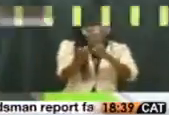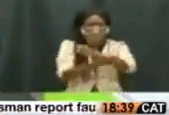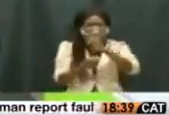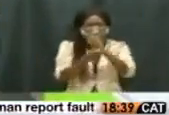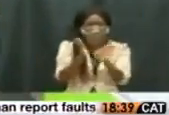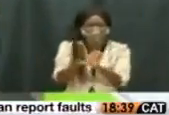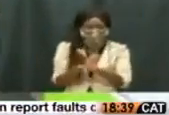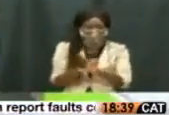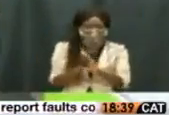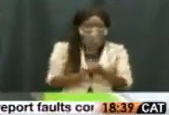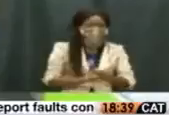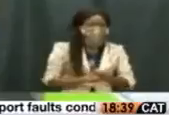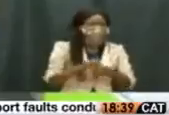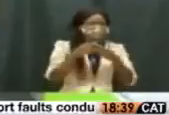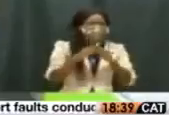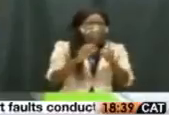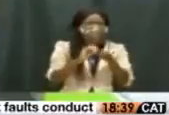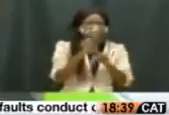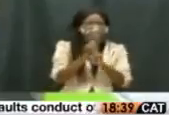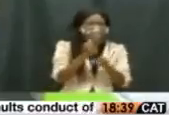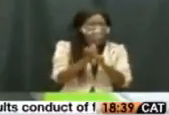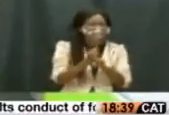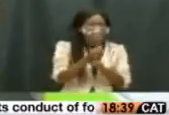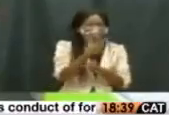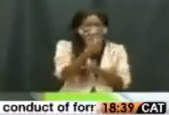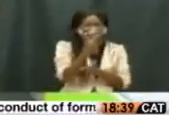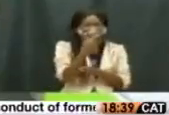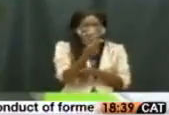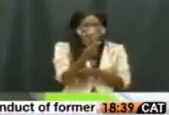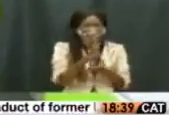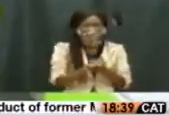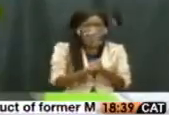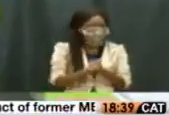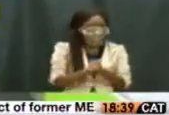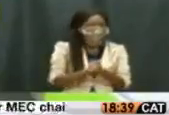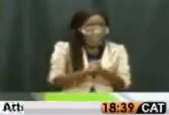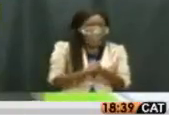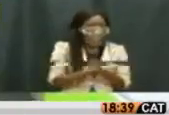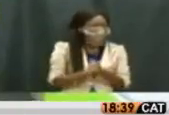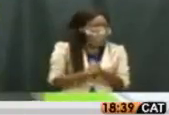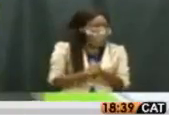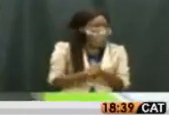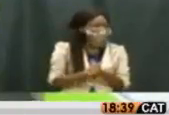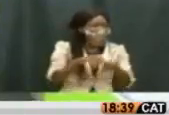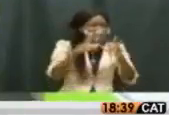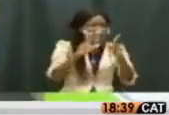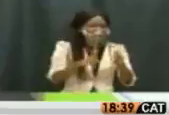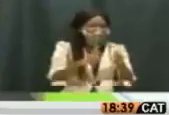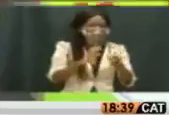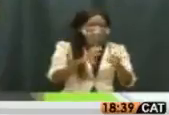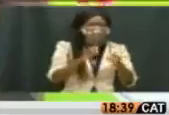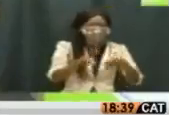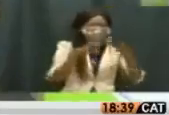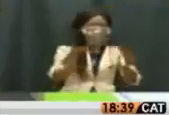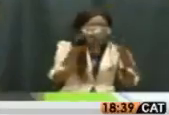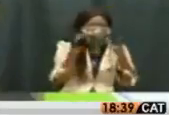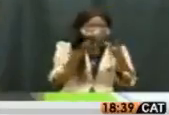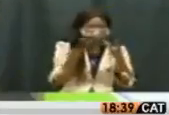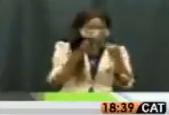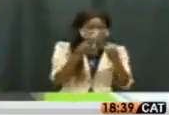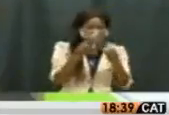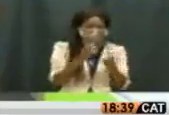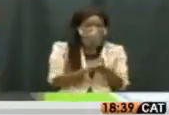so nshito pa zungwa mati ma night cry awa ndi anthu amene amaperekea mautenga mutenga